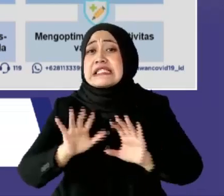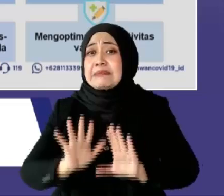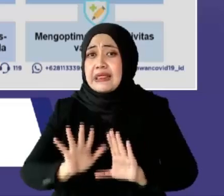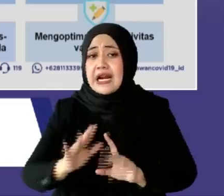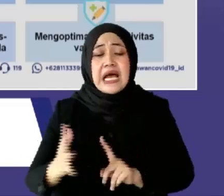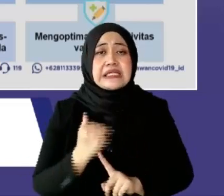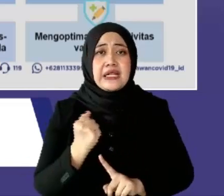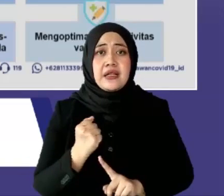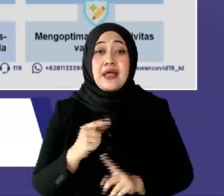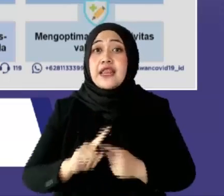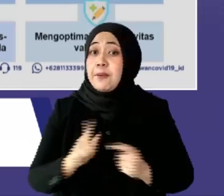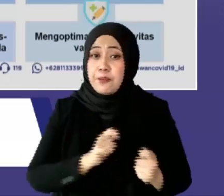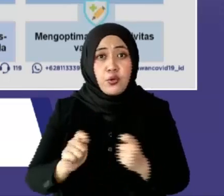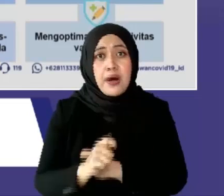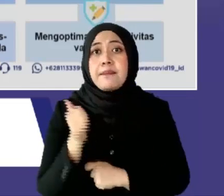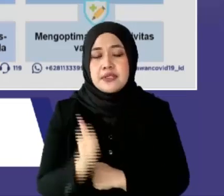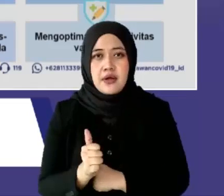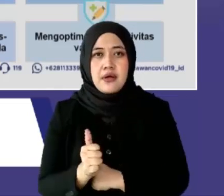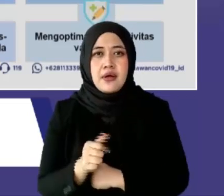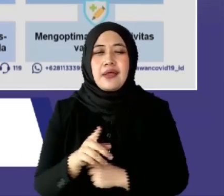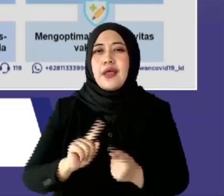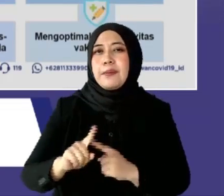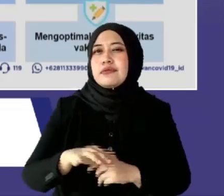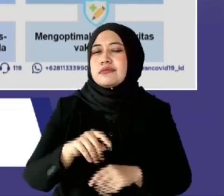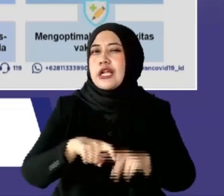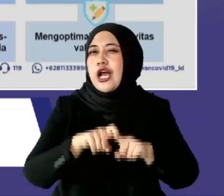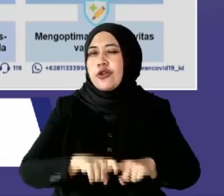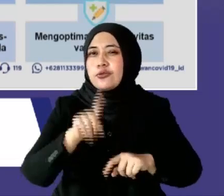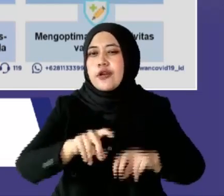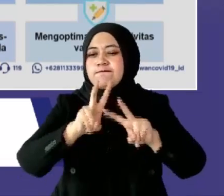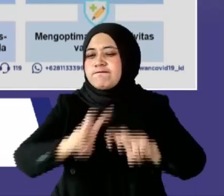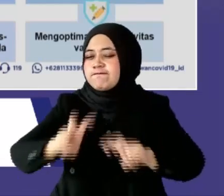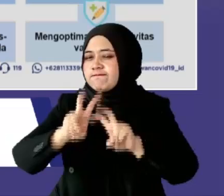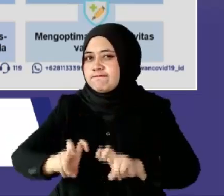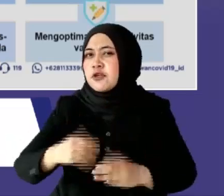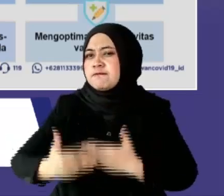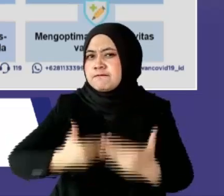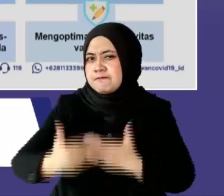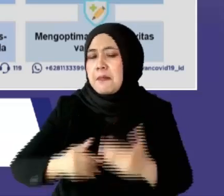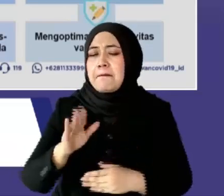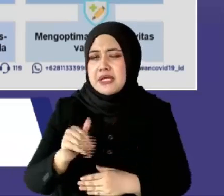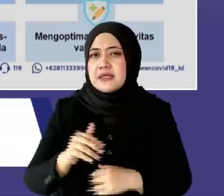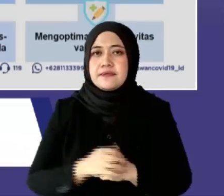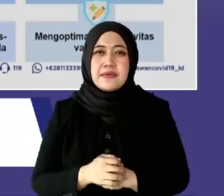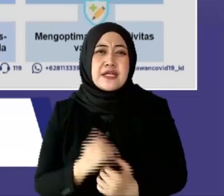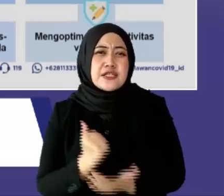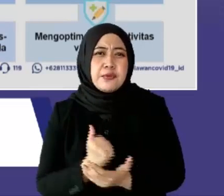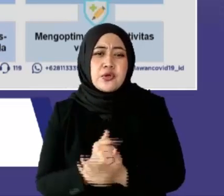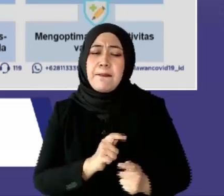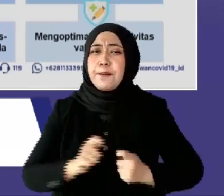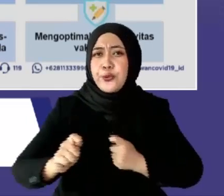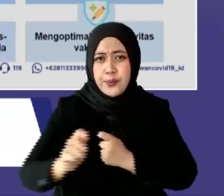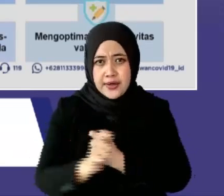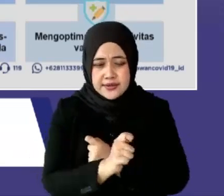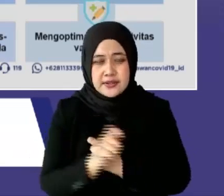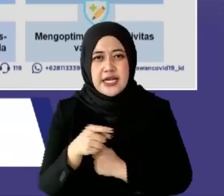dan masih bisa berubah tergantung hasil studi lanjutan yang sedang dilakukan. Pada prinsipnya, perubahan